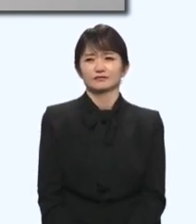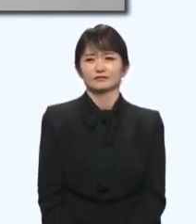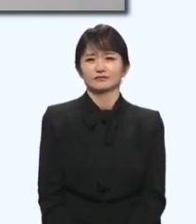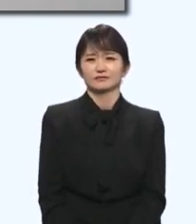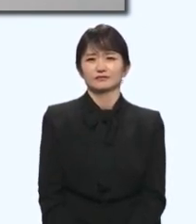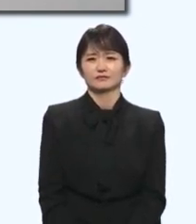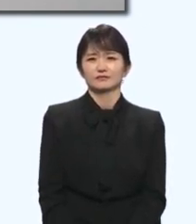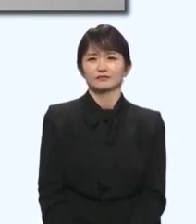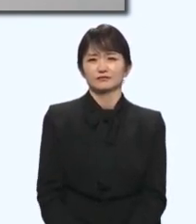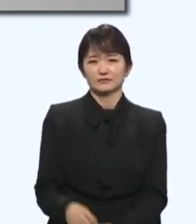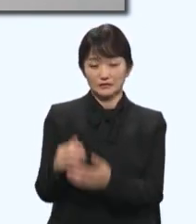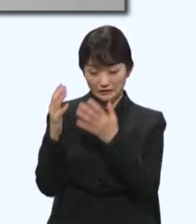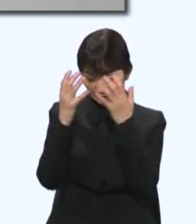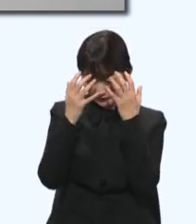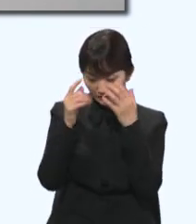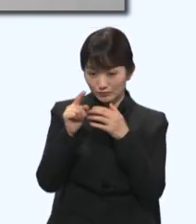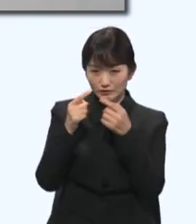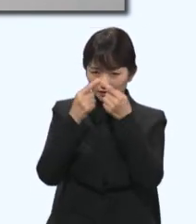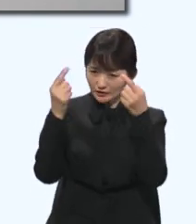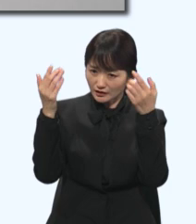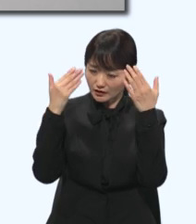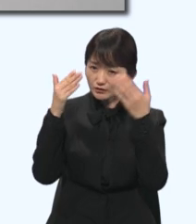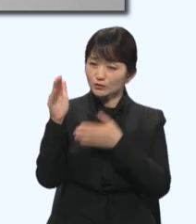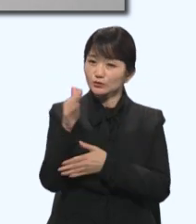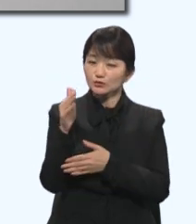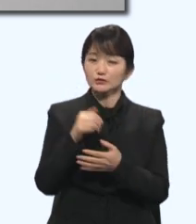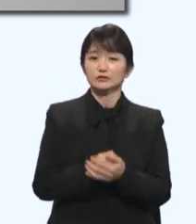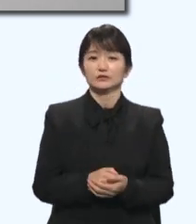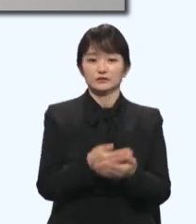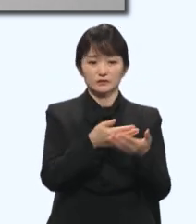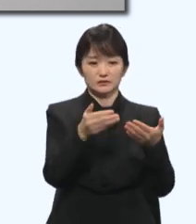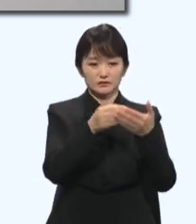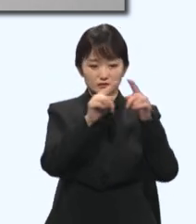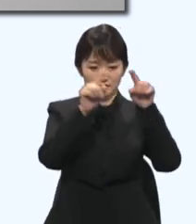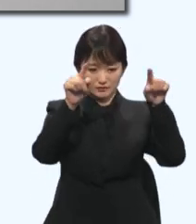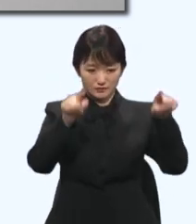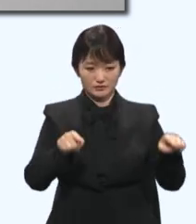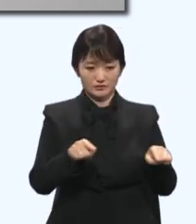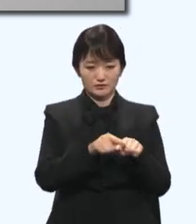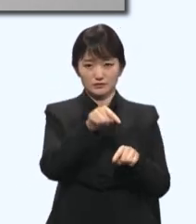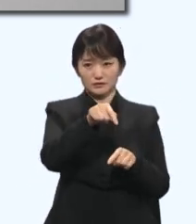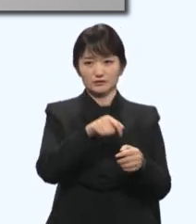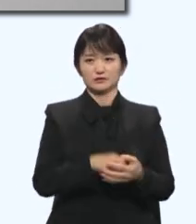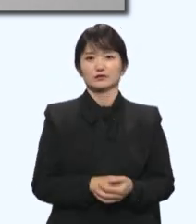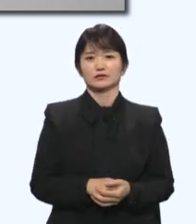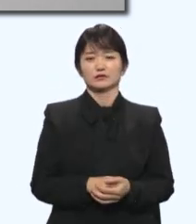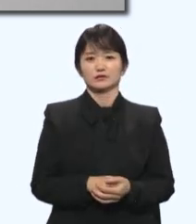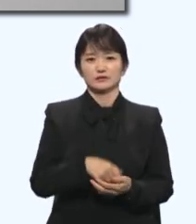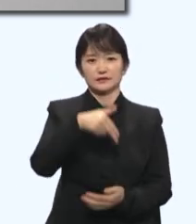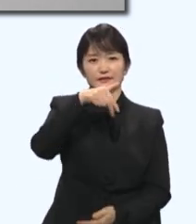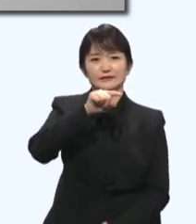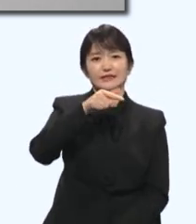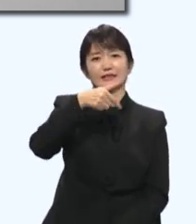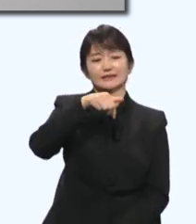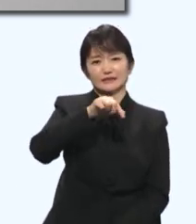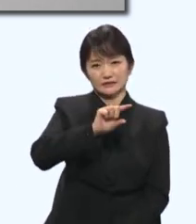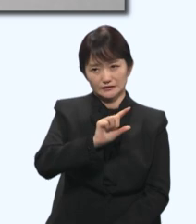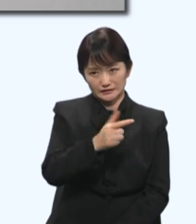헷갈리면 대학교 수준이라 뭐 이렇게 볼 수도 있을 것 같은데 그림 속에 있는 원통이 솔레노이드 그렇게 자기 선이네